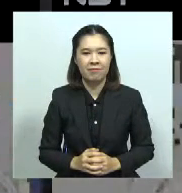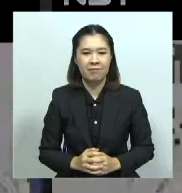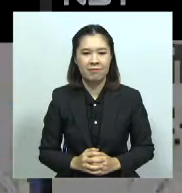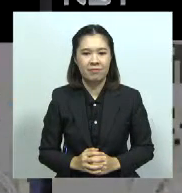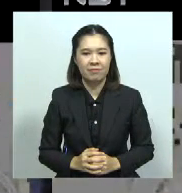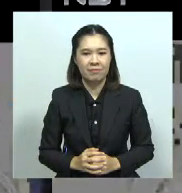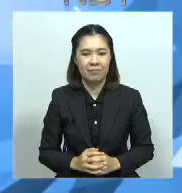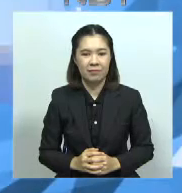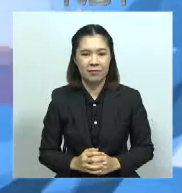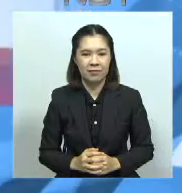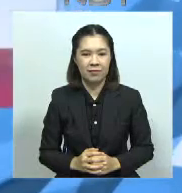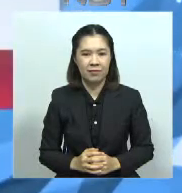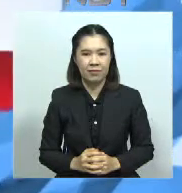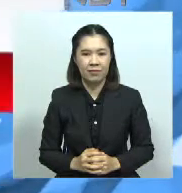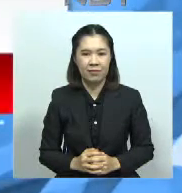อไป